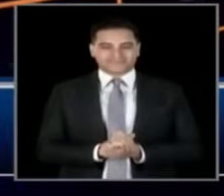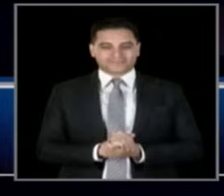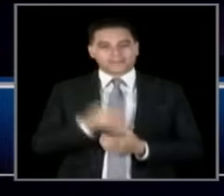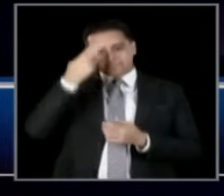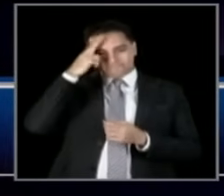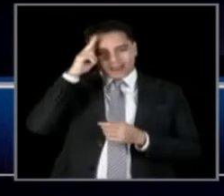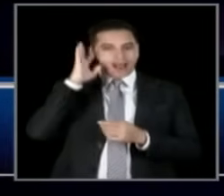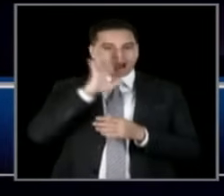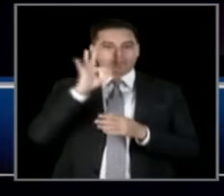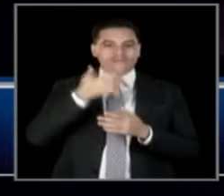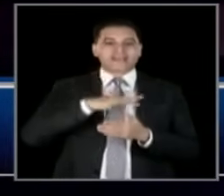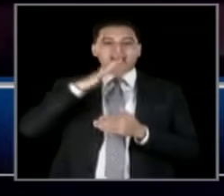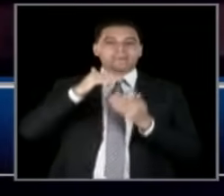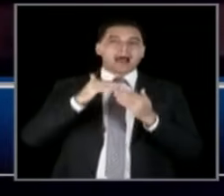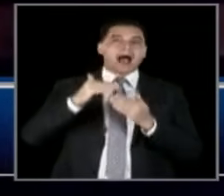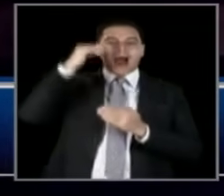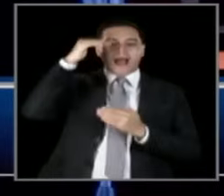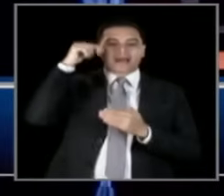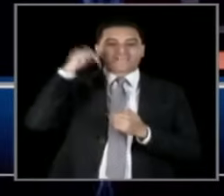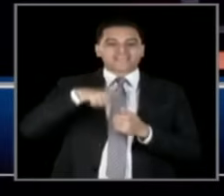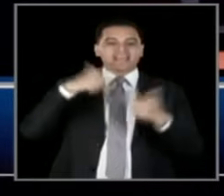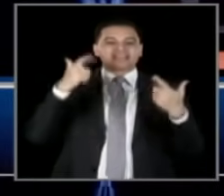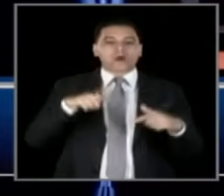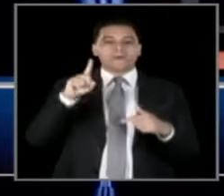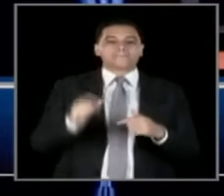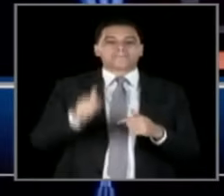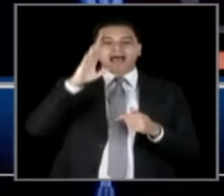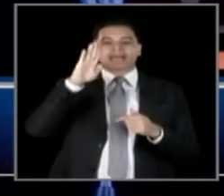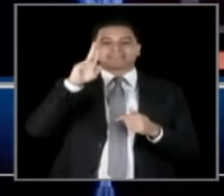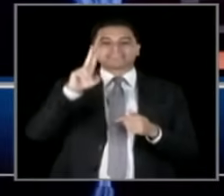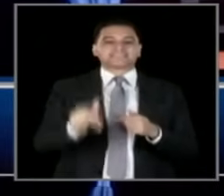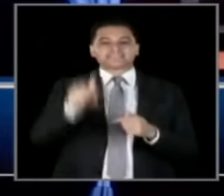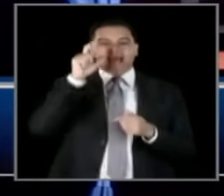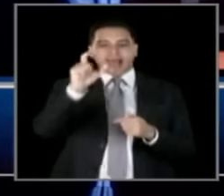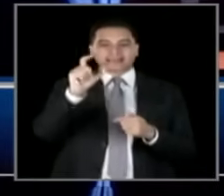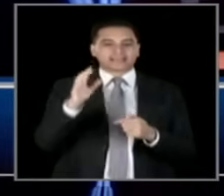ما هي أعلى قمة جبلية في دولة باكستان؟